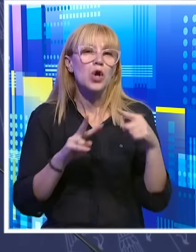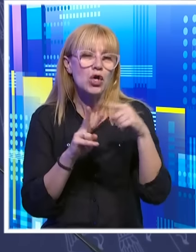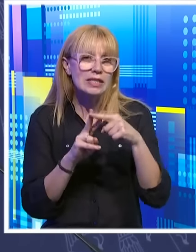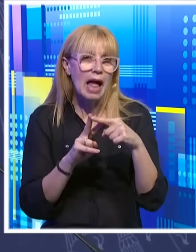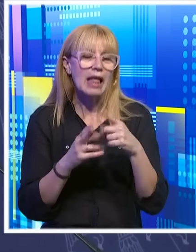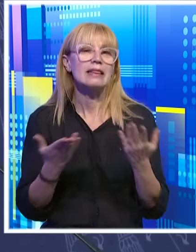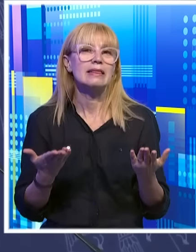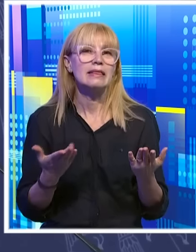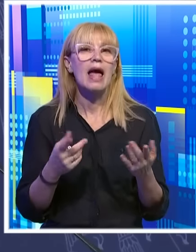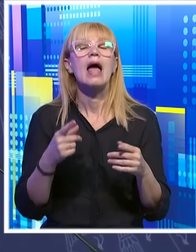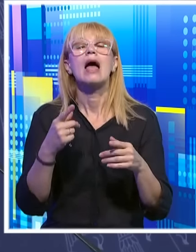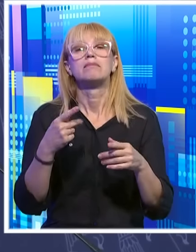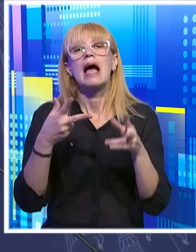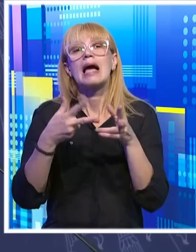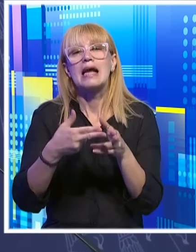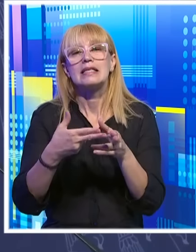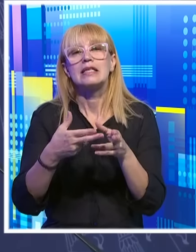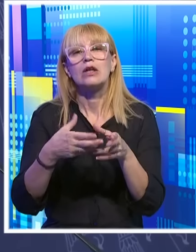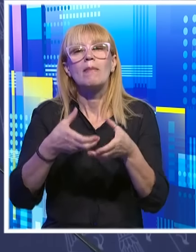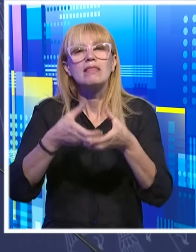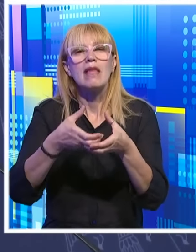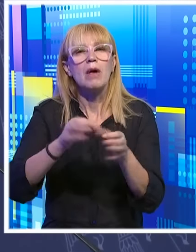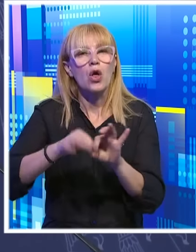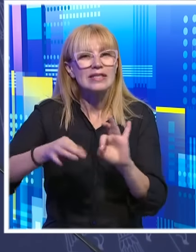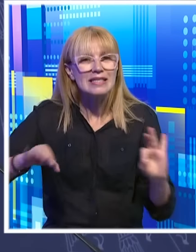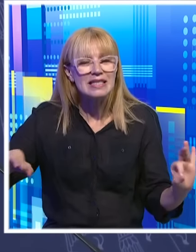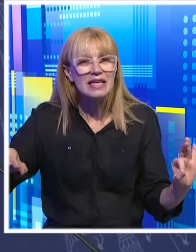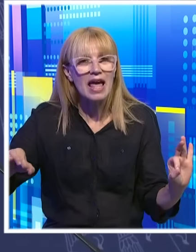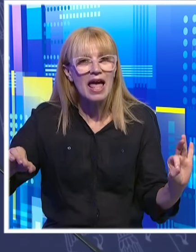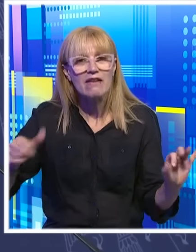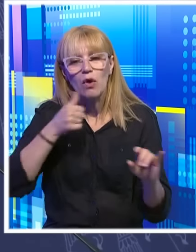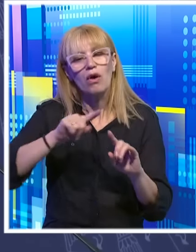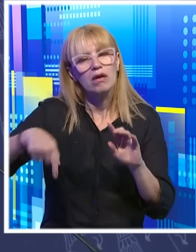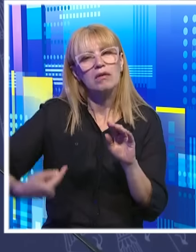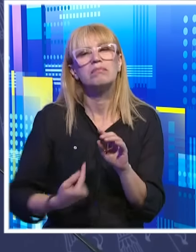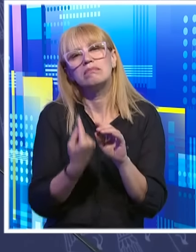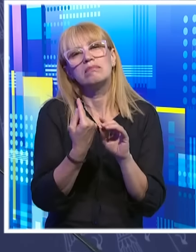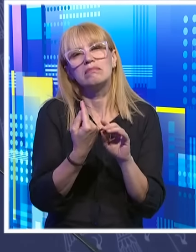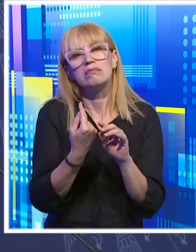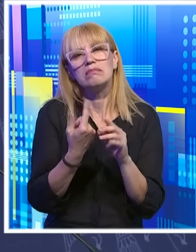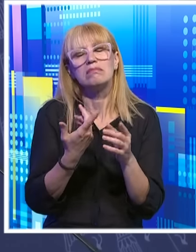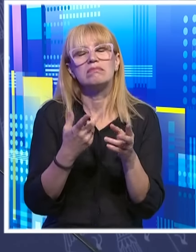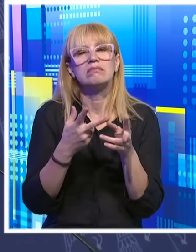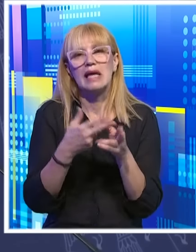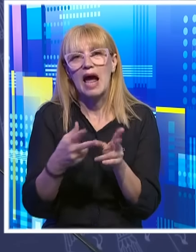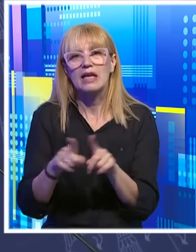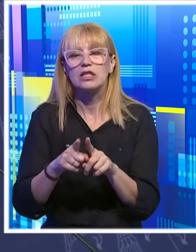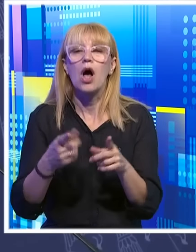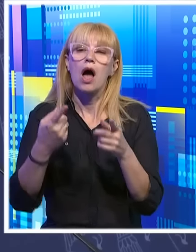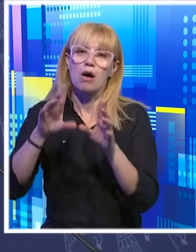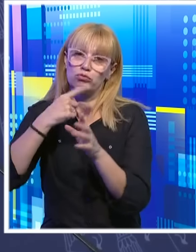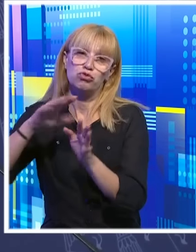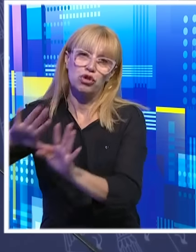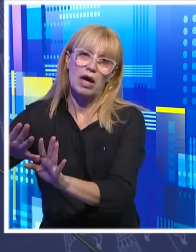karcinom debelog creva i kolorektalni karcinom. Za žene ćemo raditi